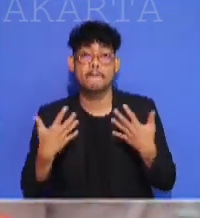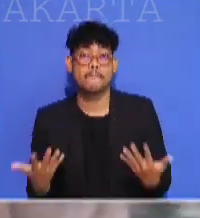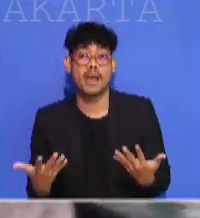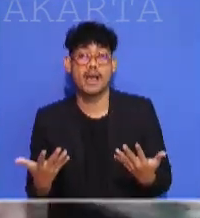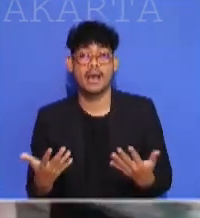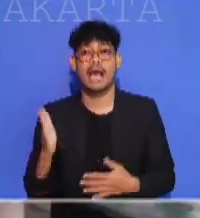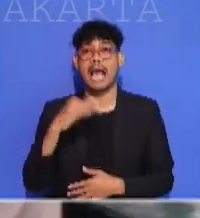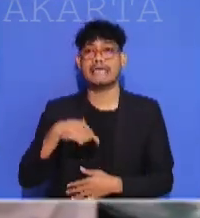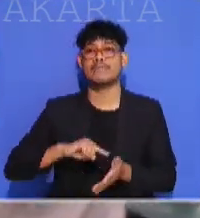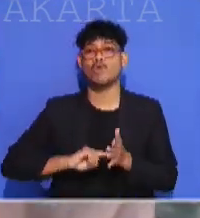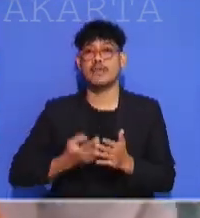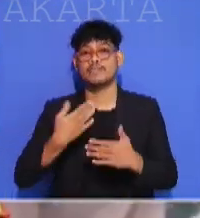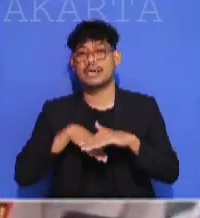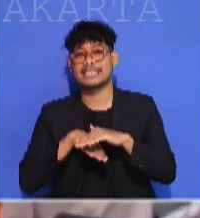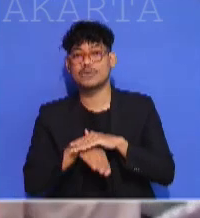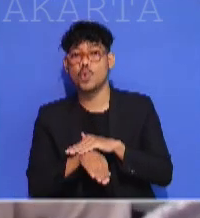untuk